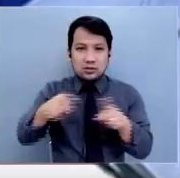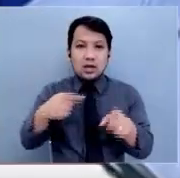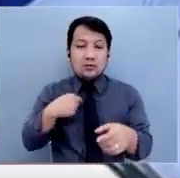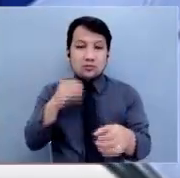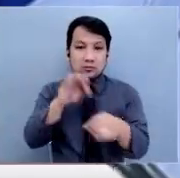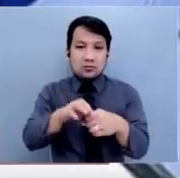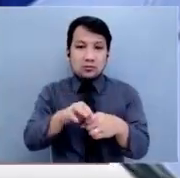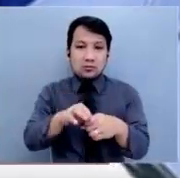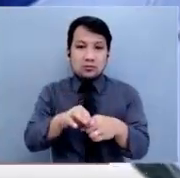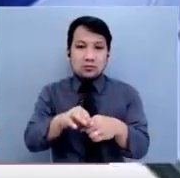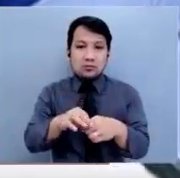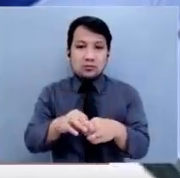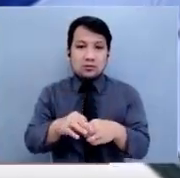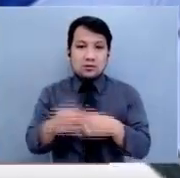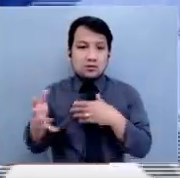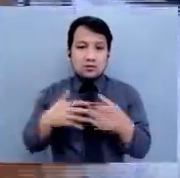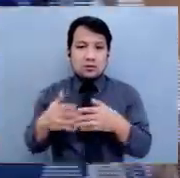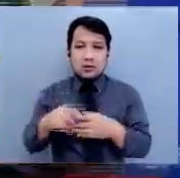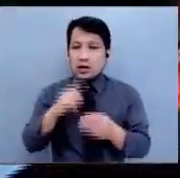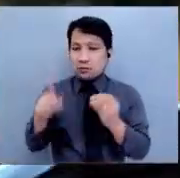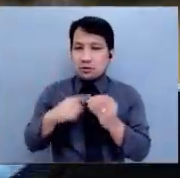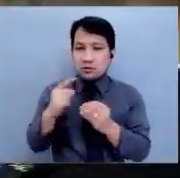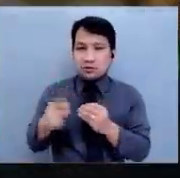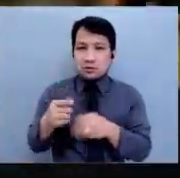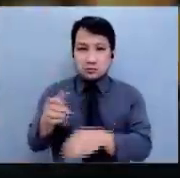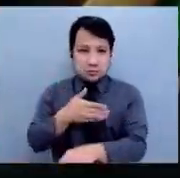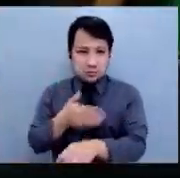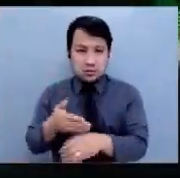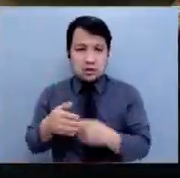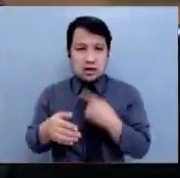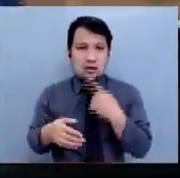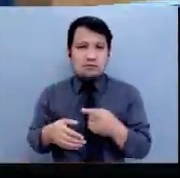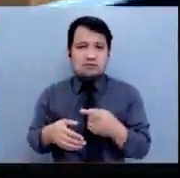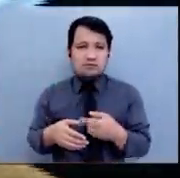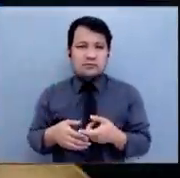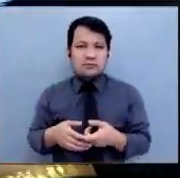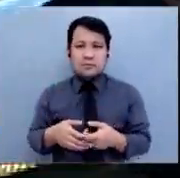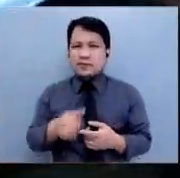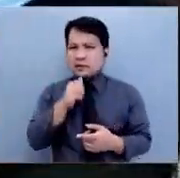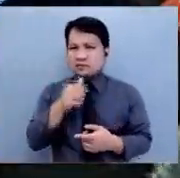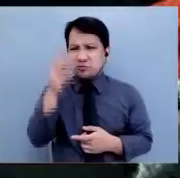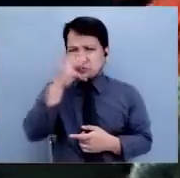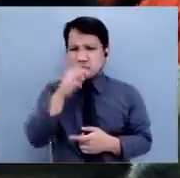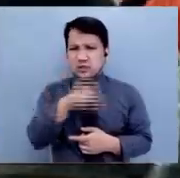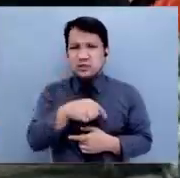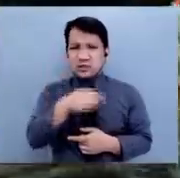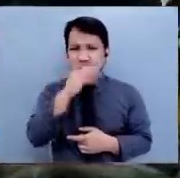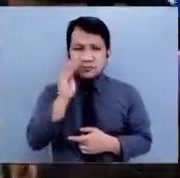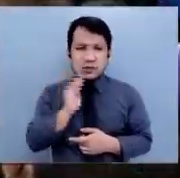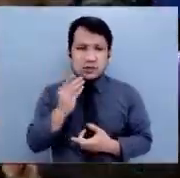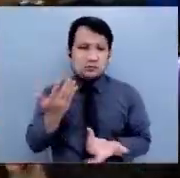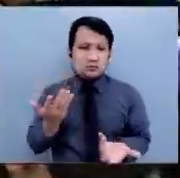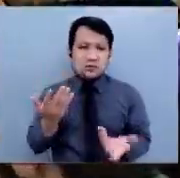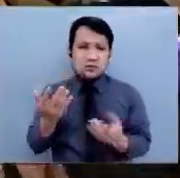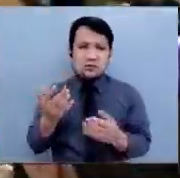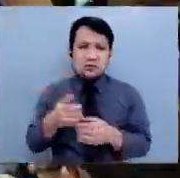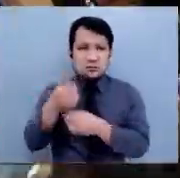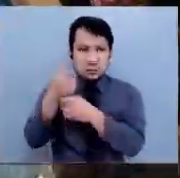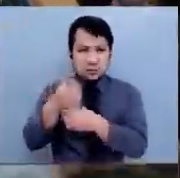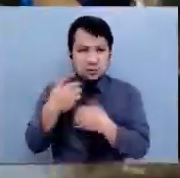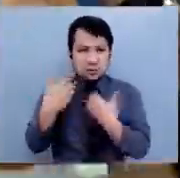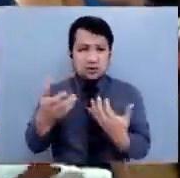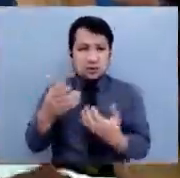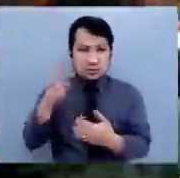to. Hindi naman to concert. Hindi naman daw nababahala si Senator Manny Pacquiao sa mga parali ni na Marcos Jr.